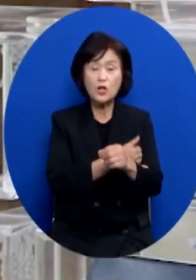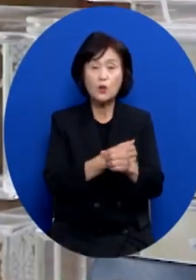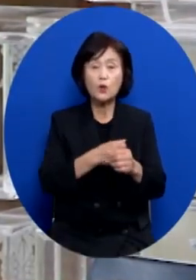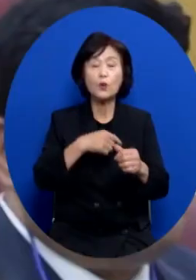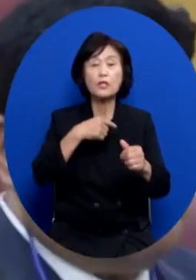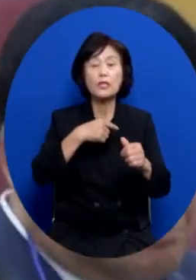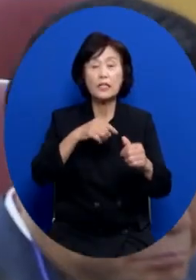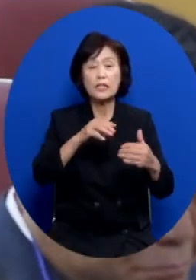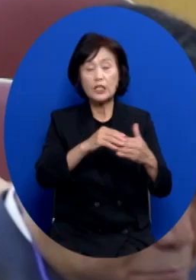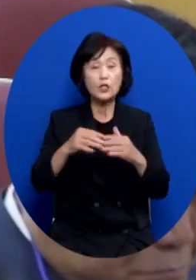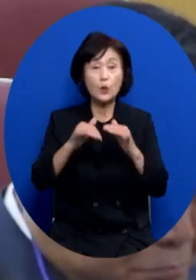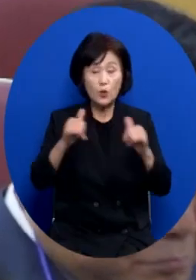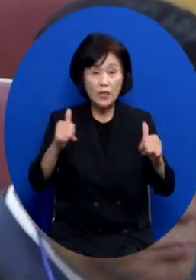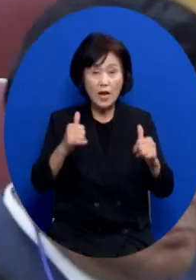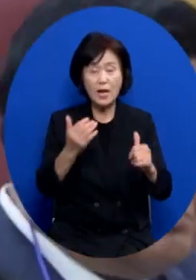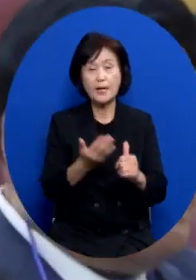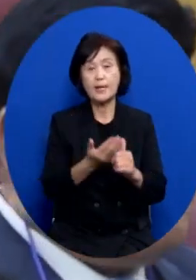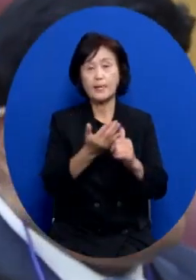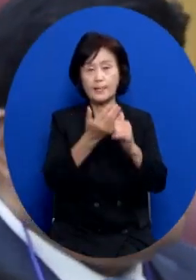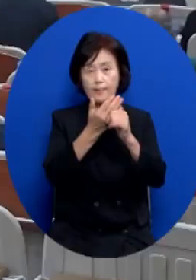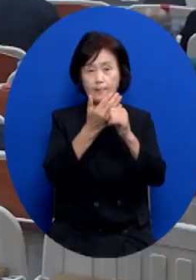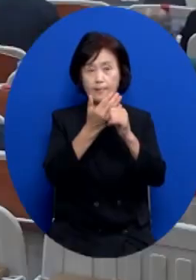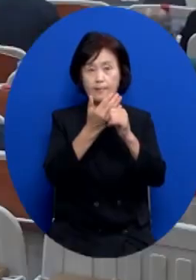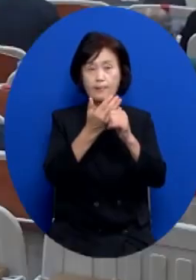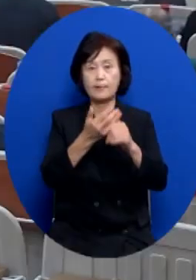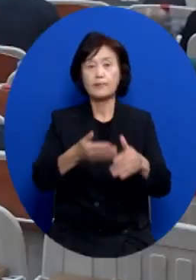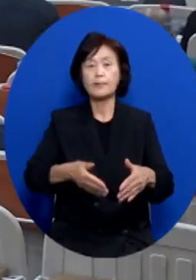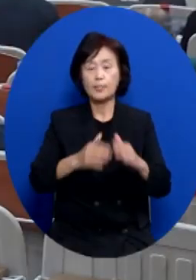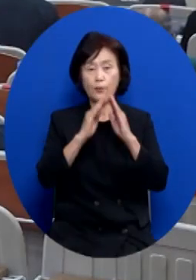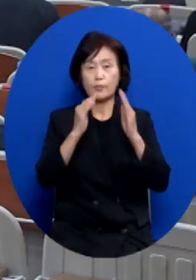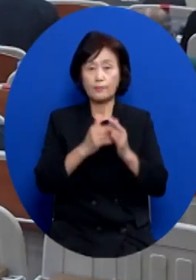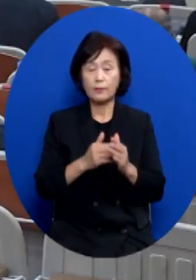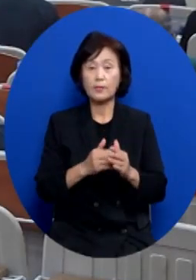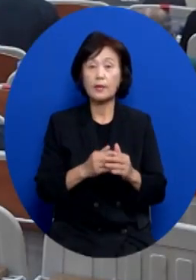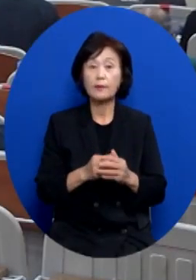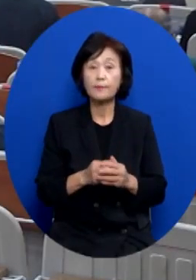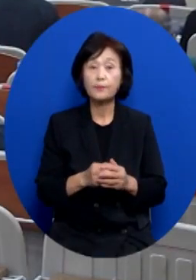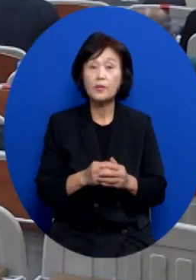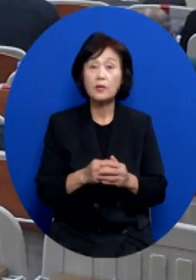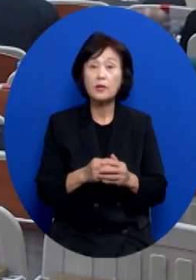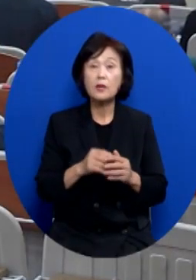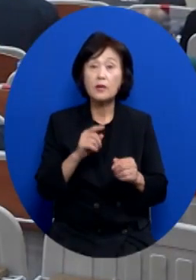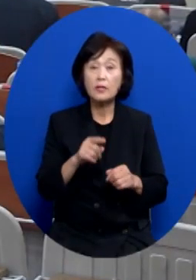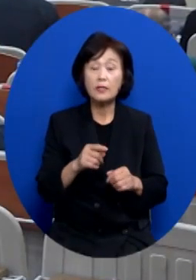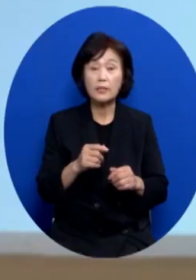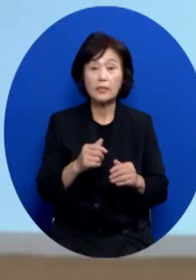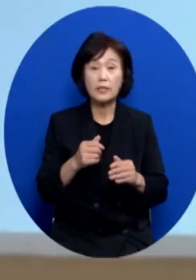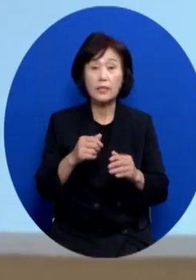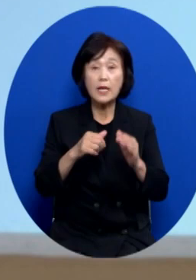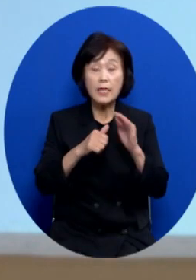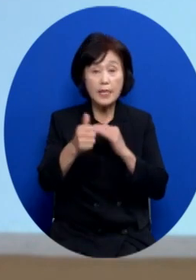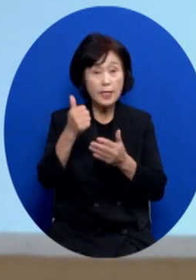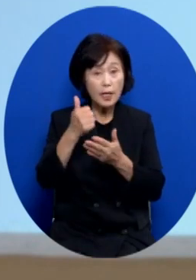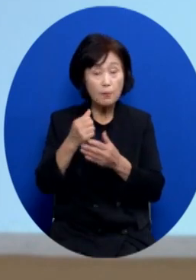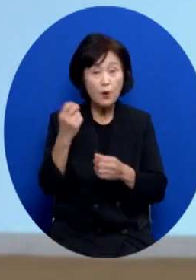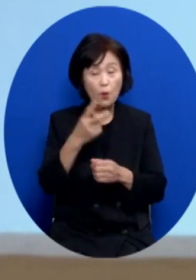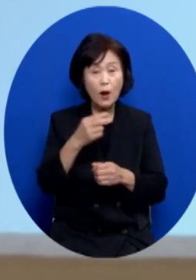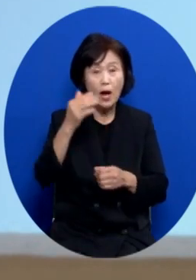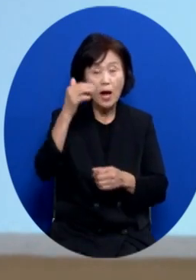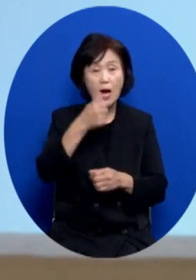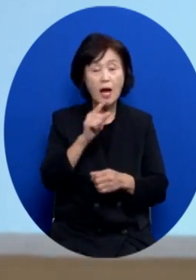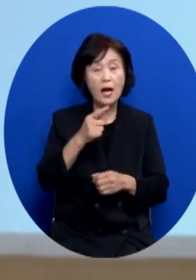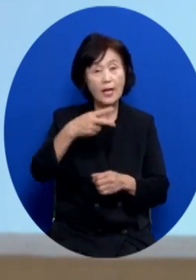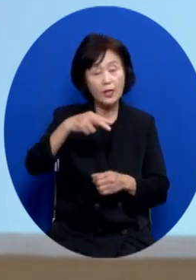양성 과정을 광주에서 최초로 신설했습니다 이번 교육은 바른 군인권 연구소 대표 김영길 교수와 한동대학교